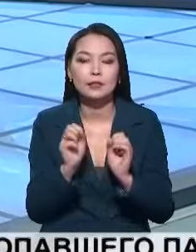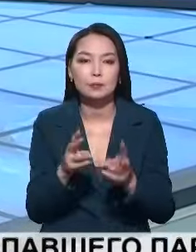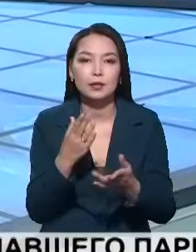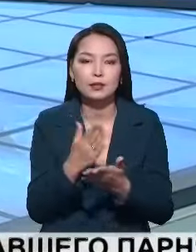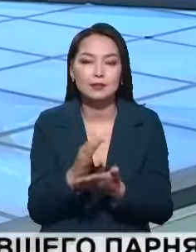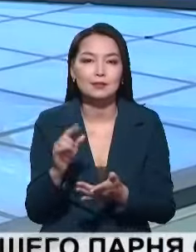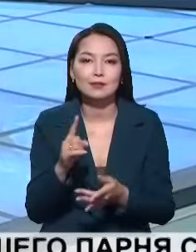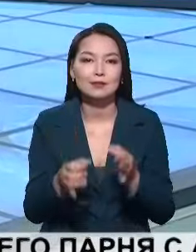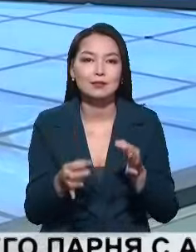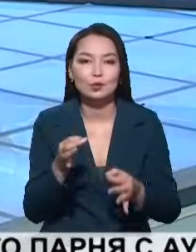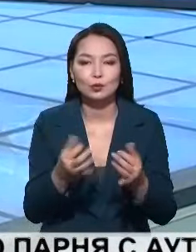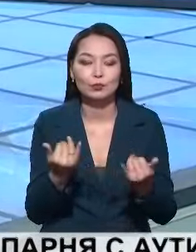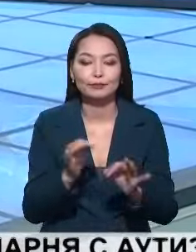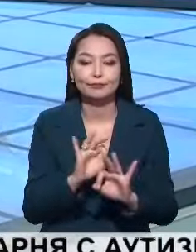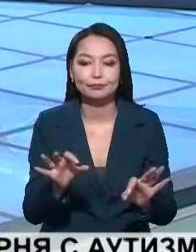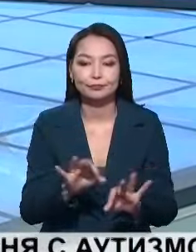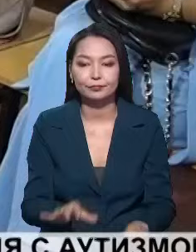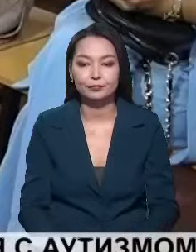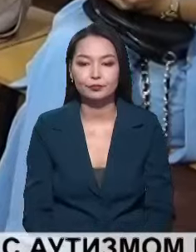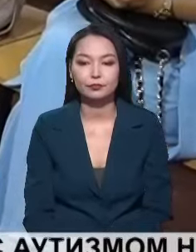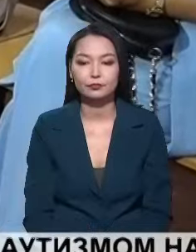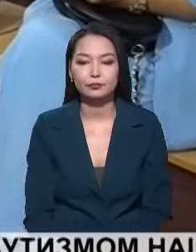зала суда репортаж Татьяны Рудометовой.